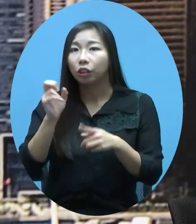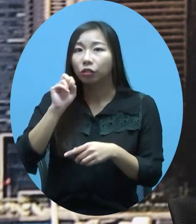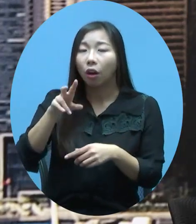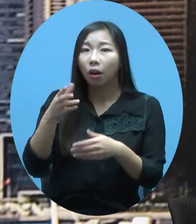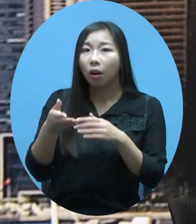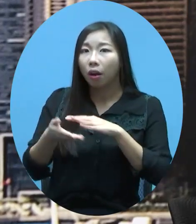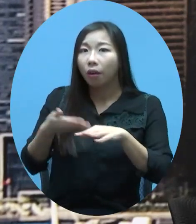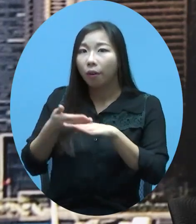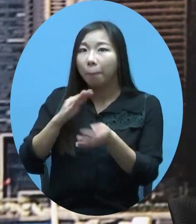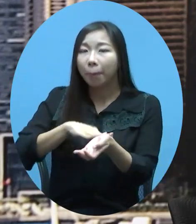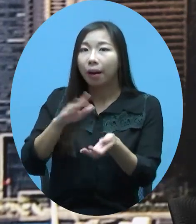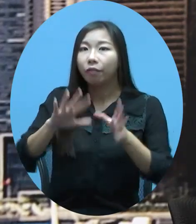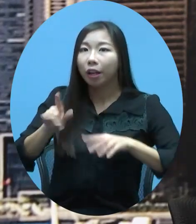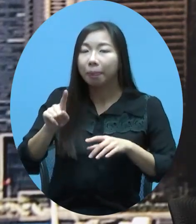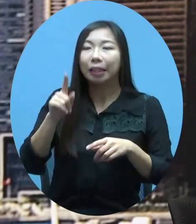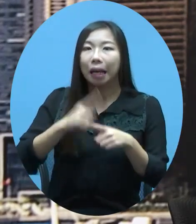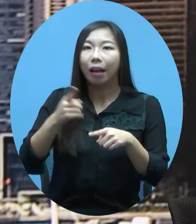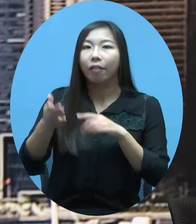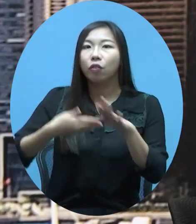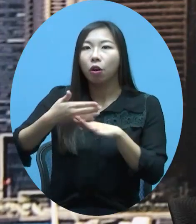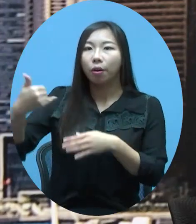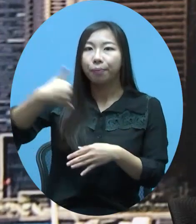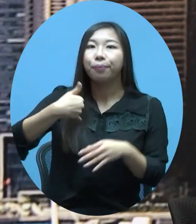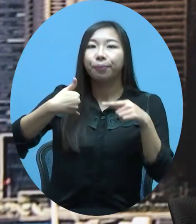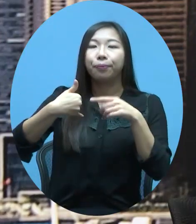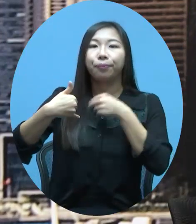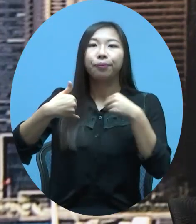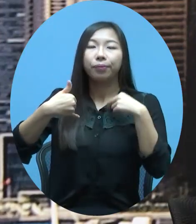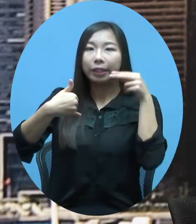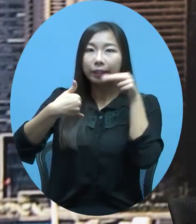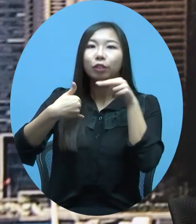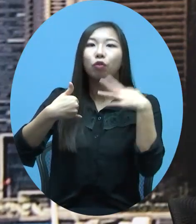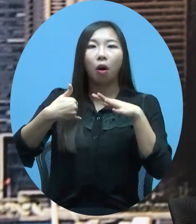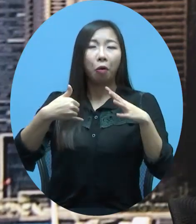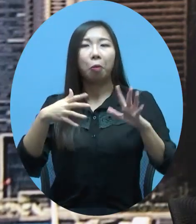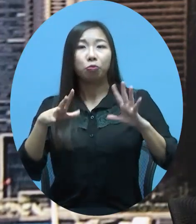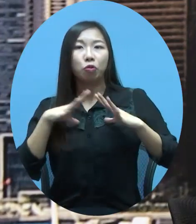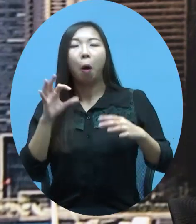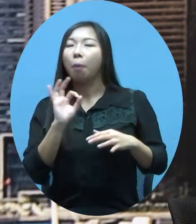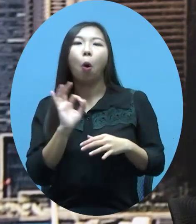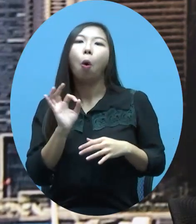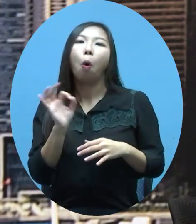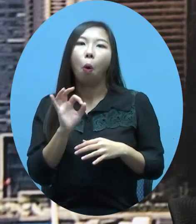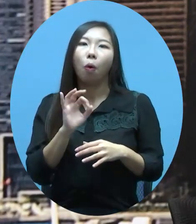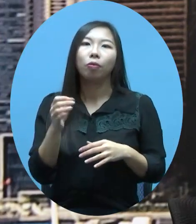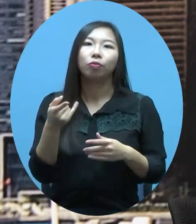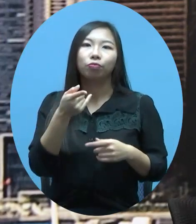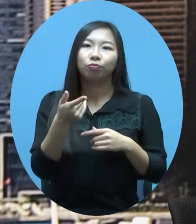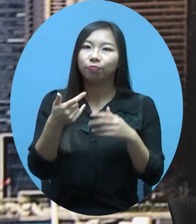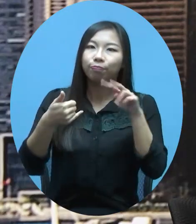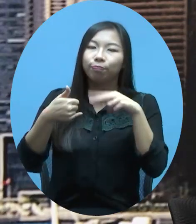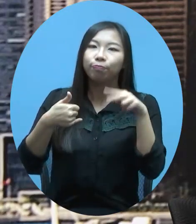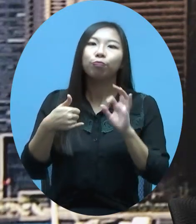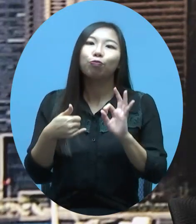佢復診就復診咗啦，不過佢就冇咩唔舒服，咁所以咧我哋都係跟翻臨床嗰個症狀去睇翻佢啦，咁樣佢一幾